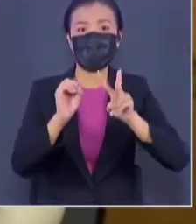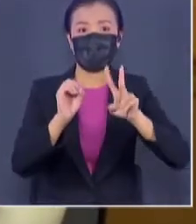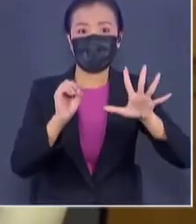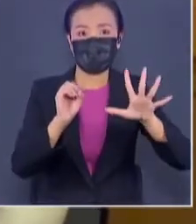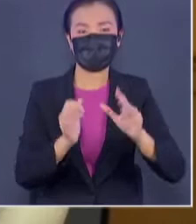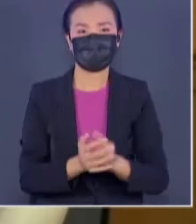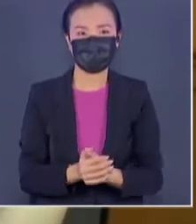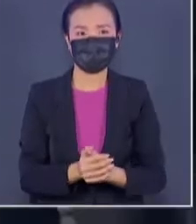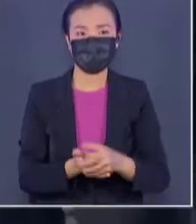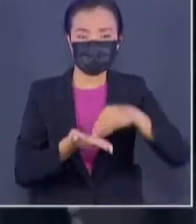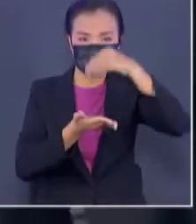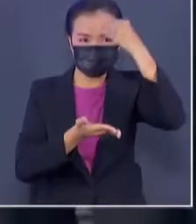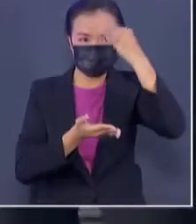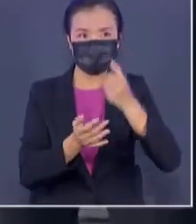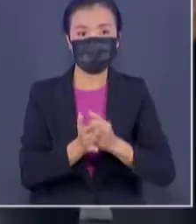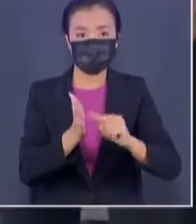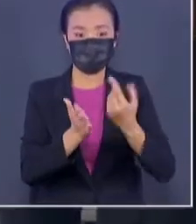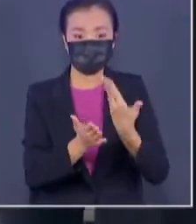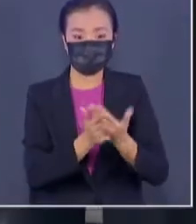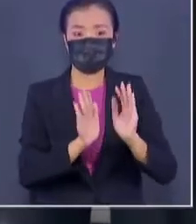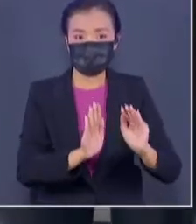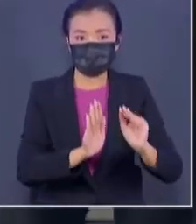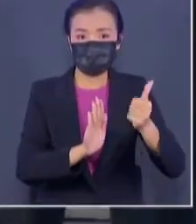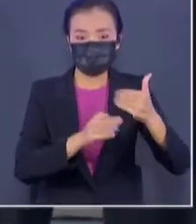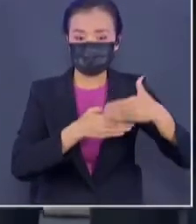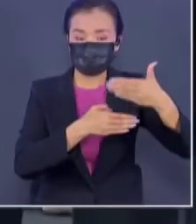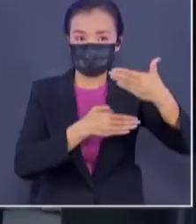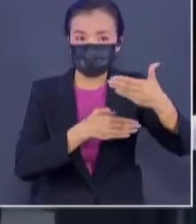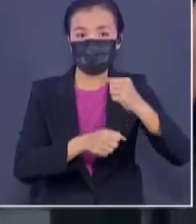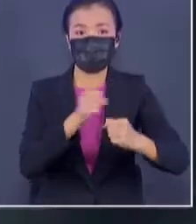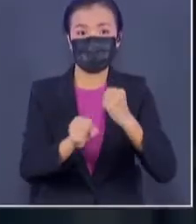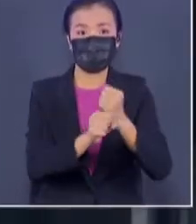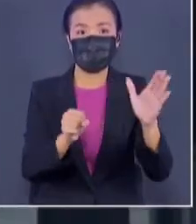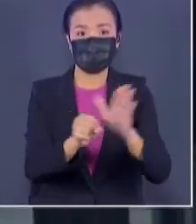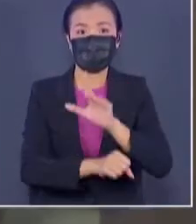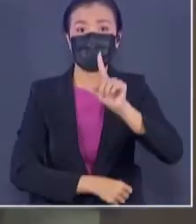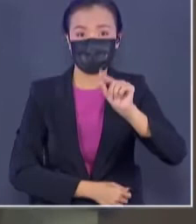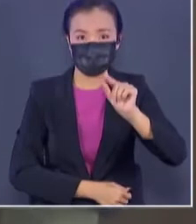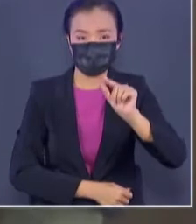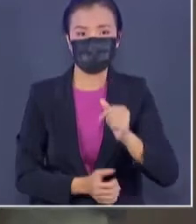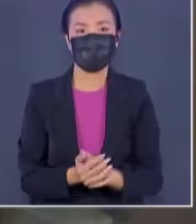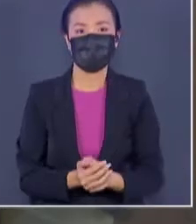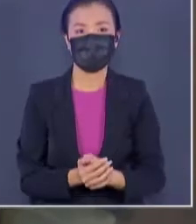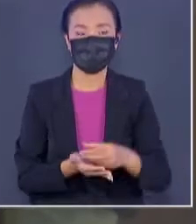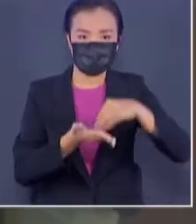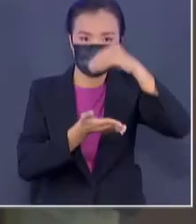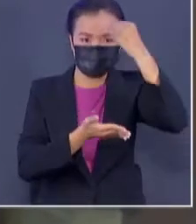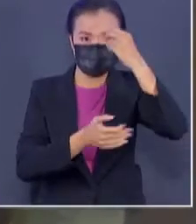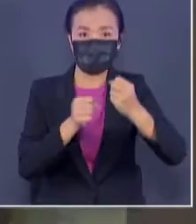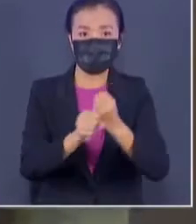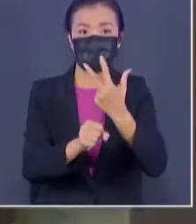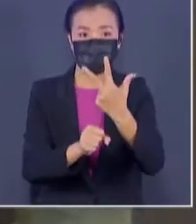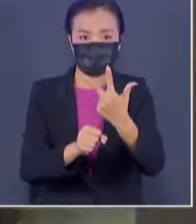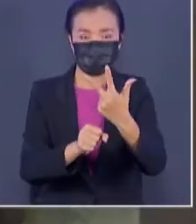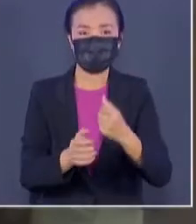0.25 โดยนักศึกษาสามารถเริ่มออมได้ตั้งแต่บัดนี้เป็นต้นไปครับจนเมื่ออายุครบ20ปีหรือว่าเรียนอยู่ชั้นปีที่3